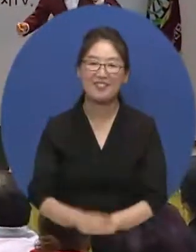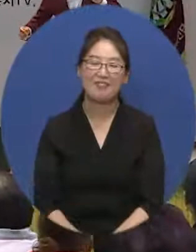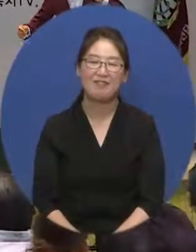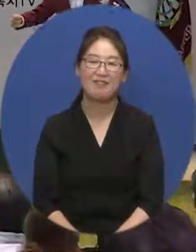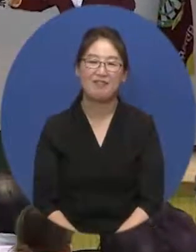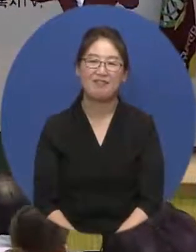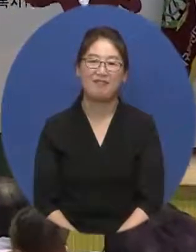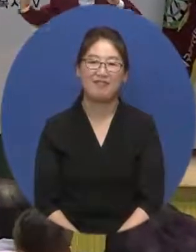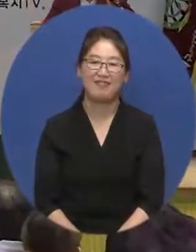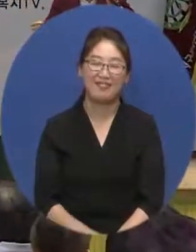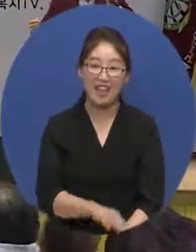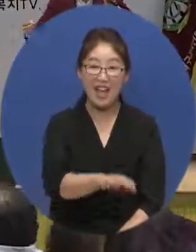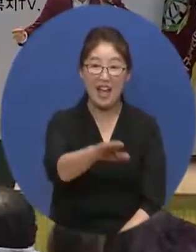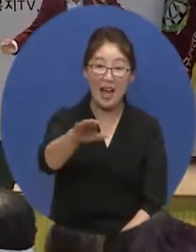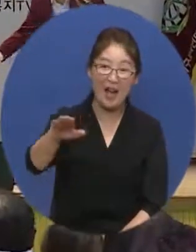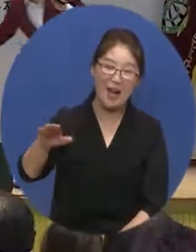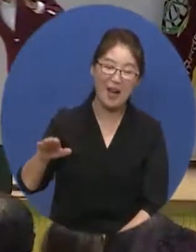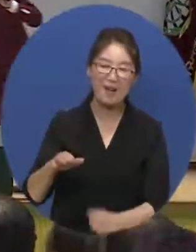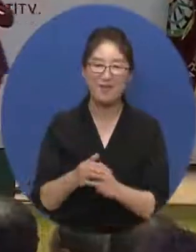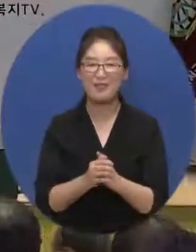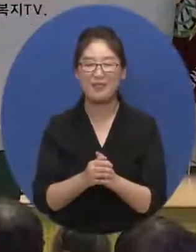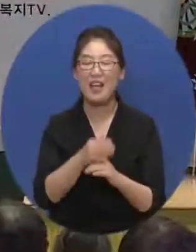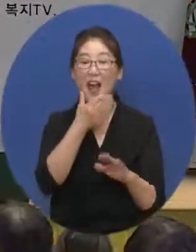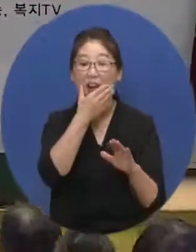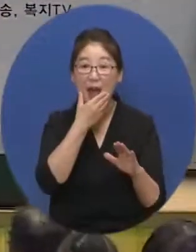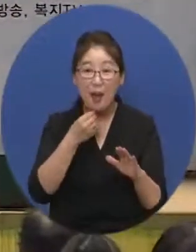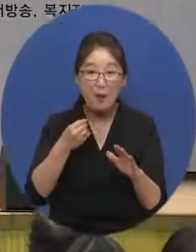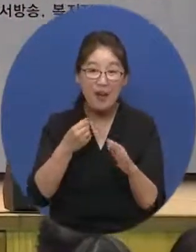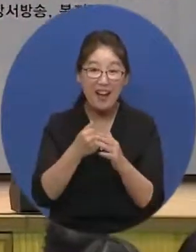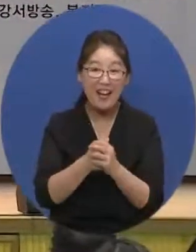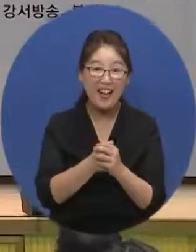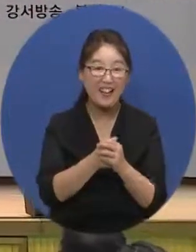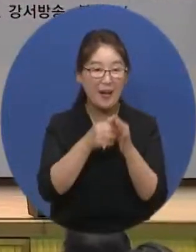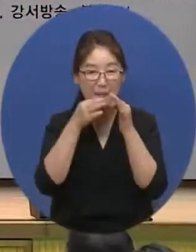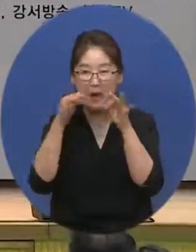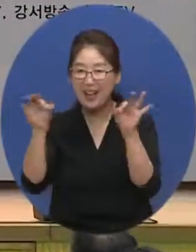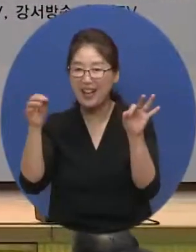우리 모두 행복하자고 소리 질러!